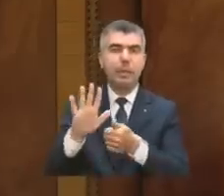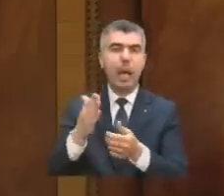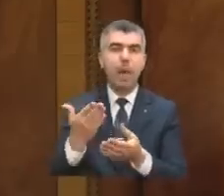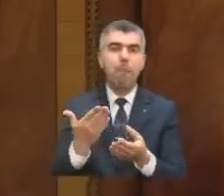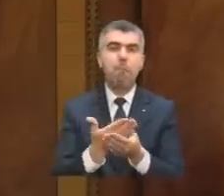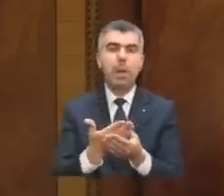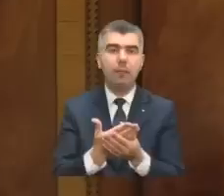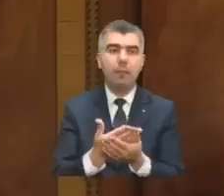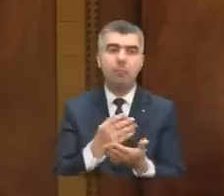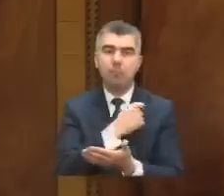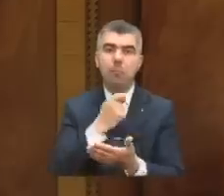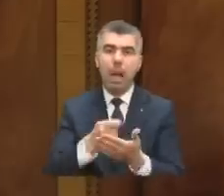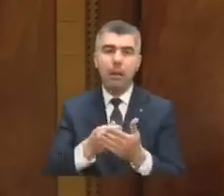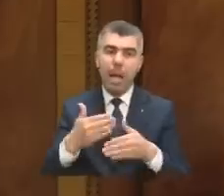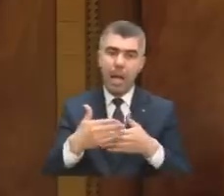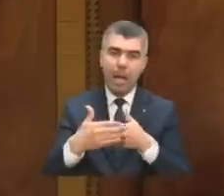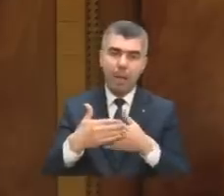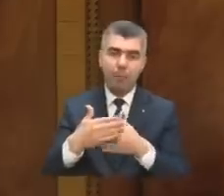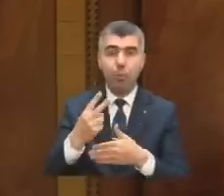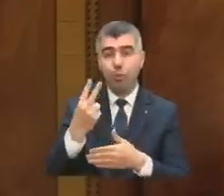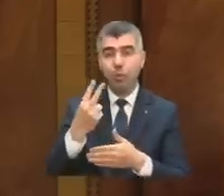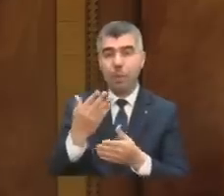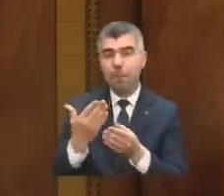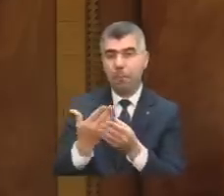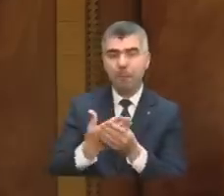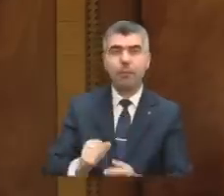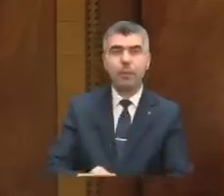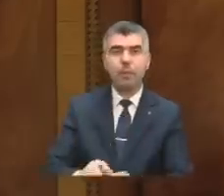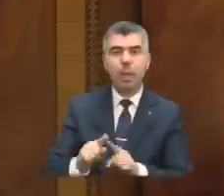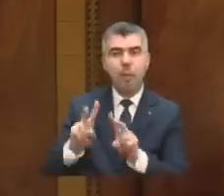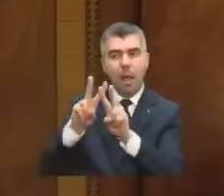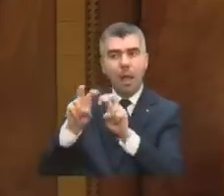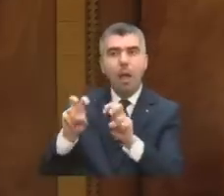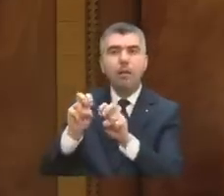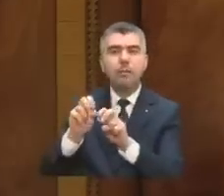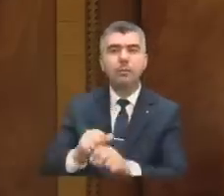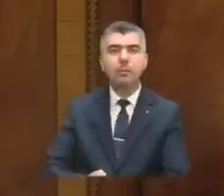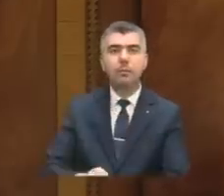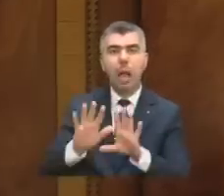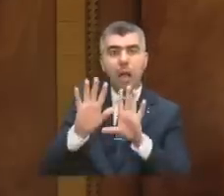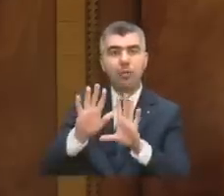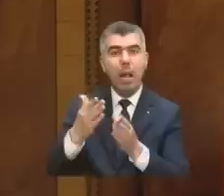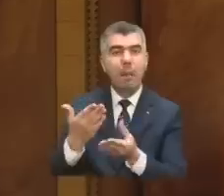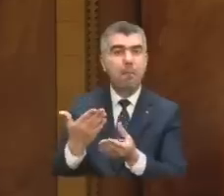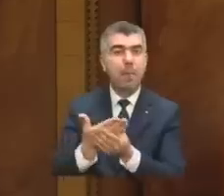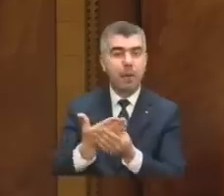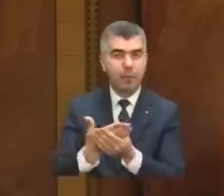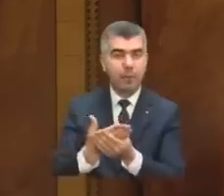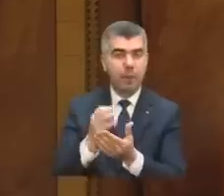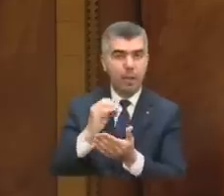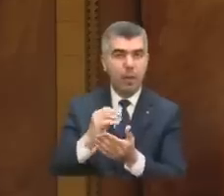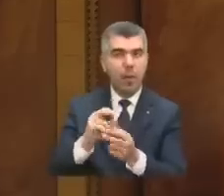الحكم جوج ملفات قيد التحقيق عشر ملفات في